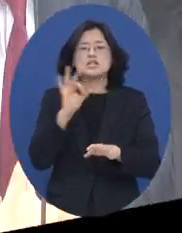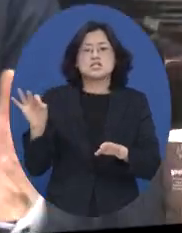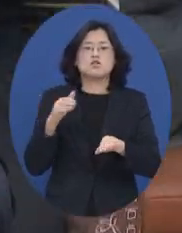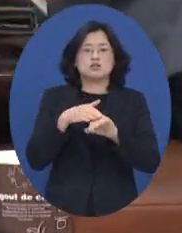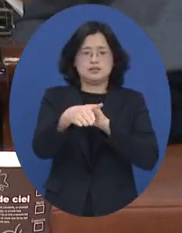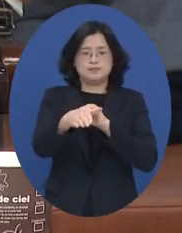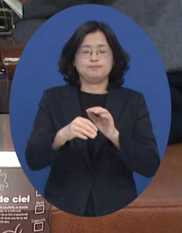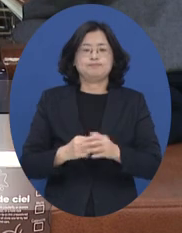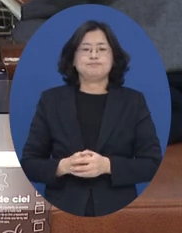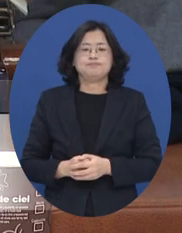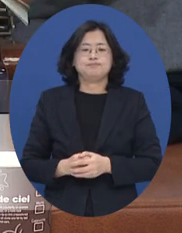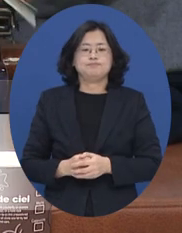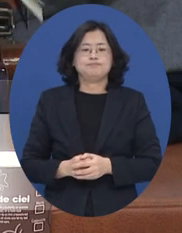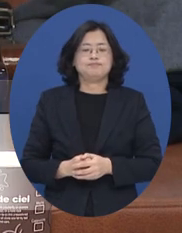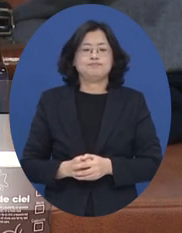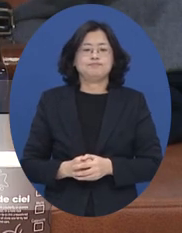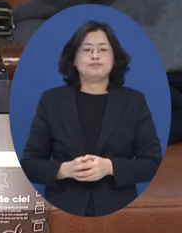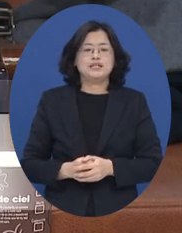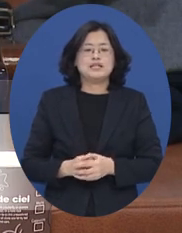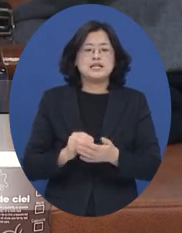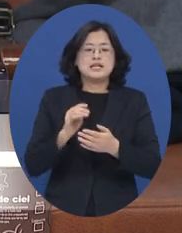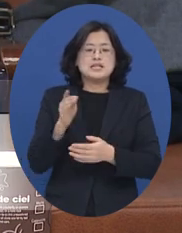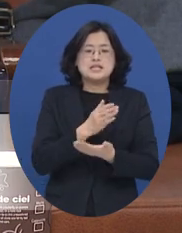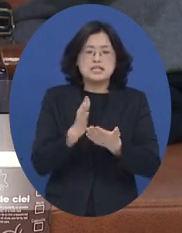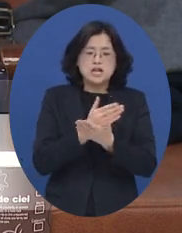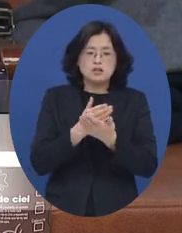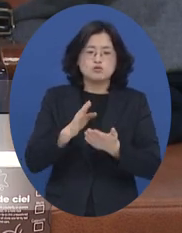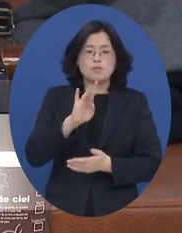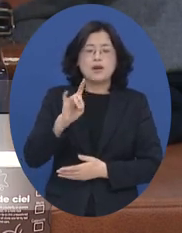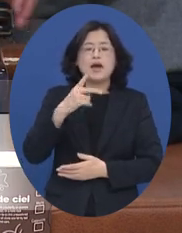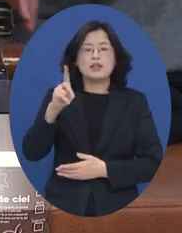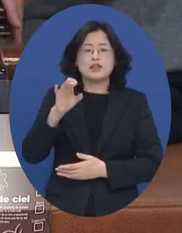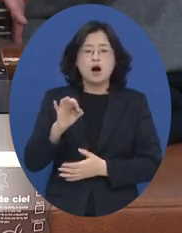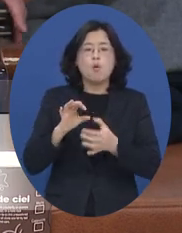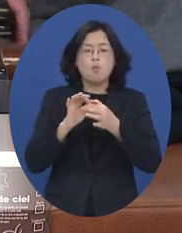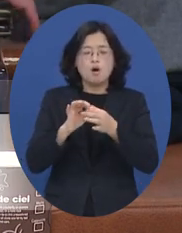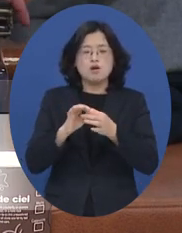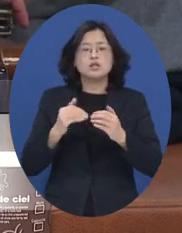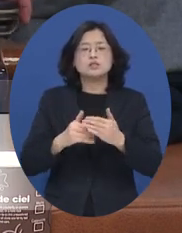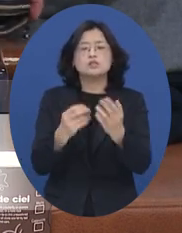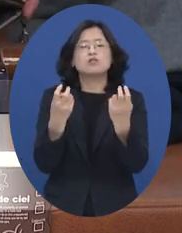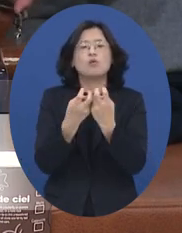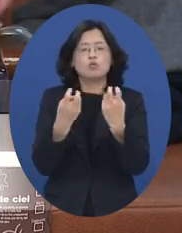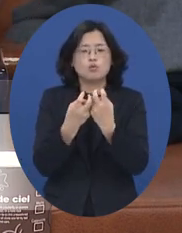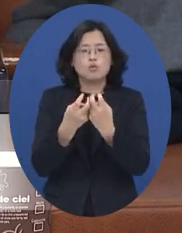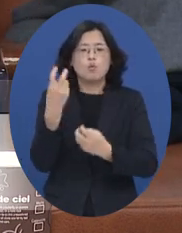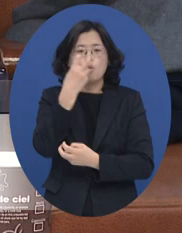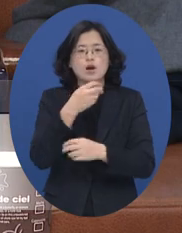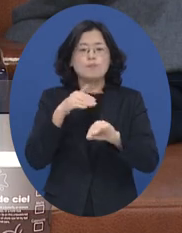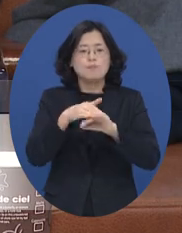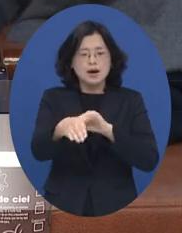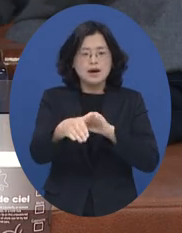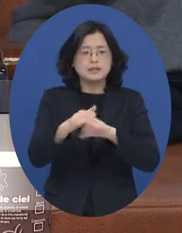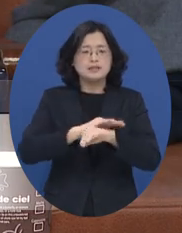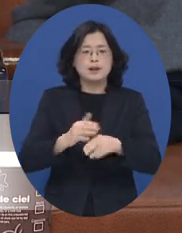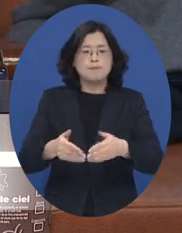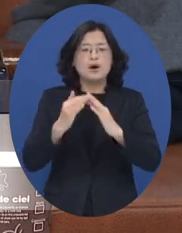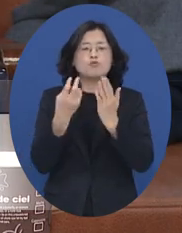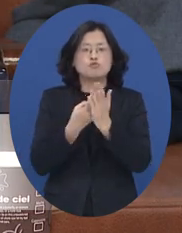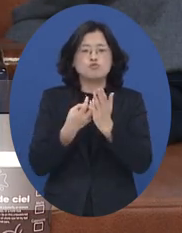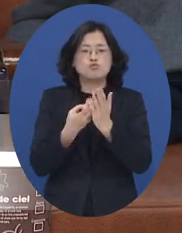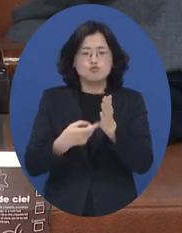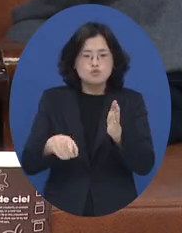생각합니다. 데이터 배당과 관련된 이 프로세스 또는 거버넌스를 확립하기 위한 법적인